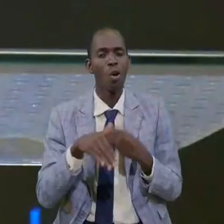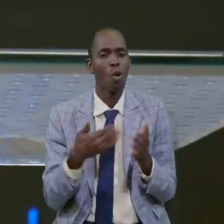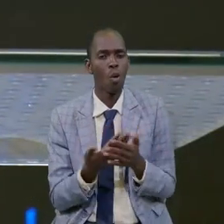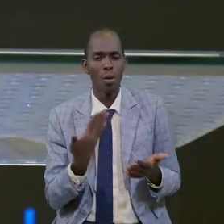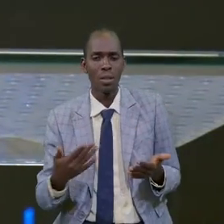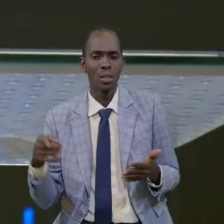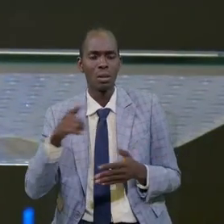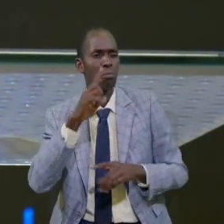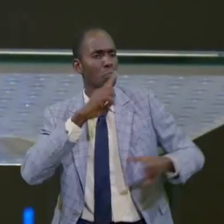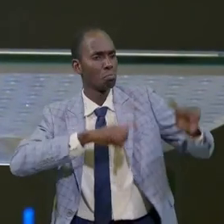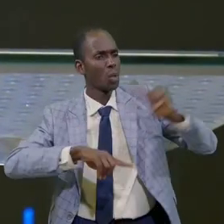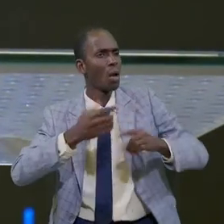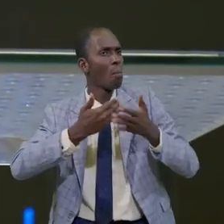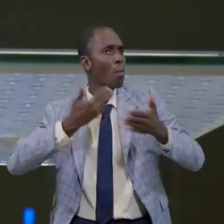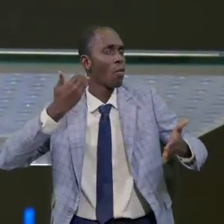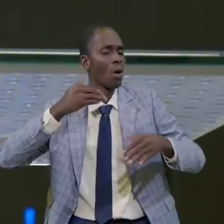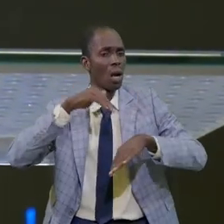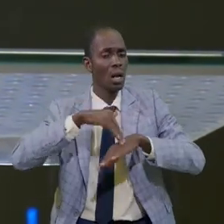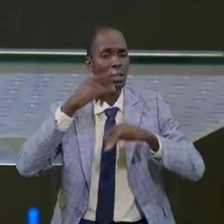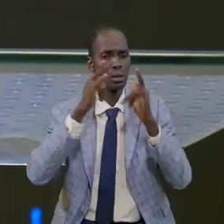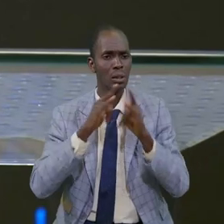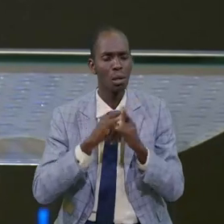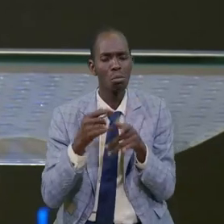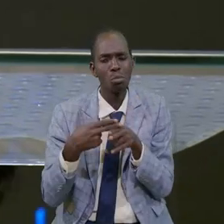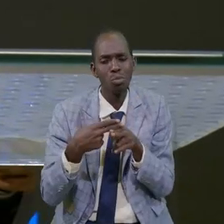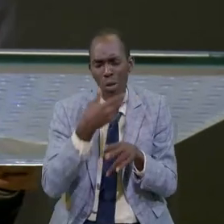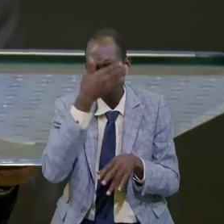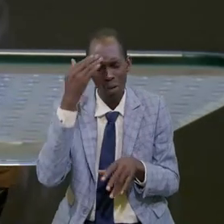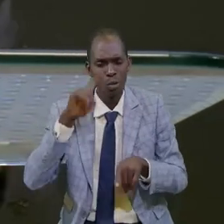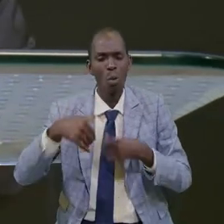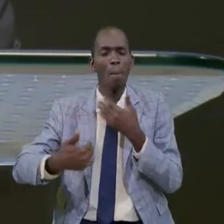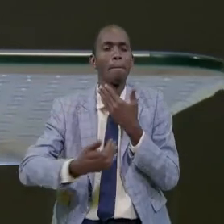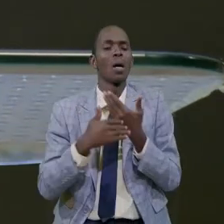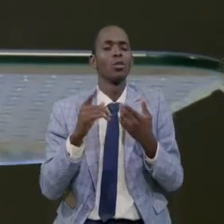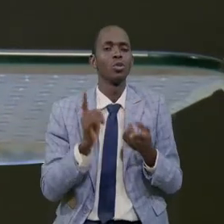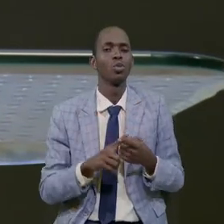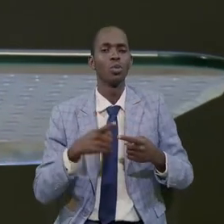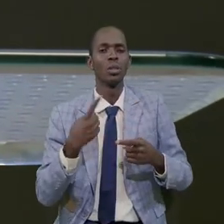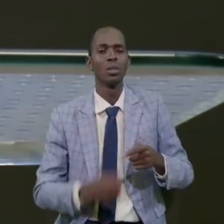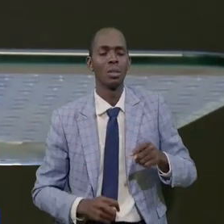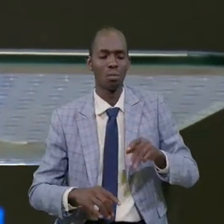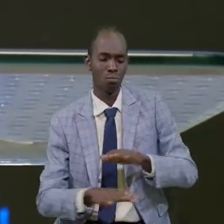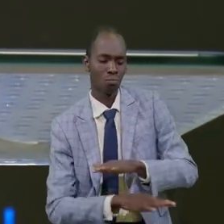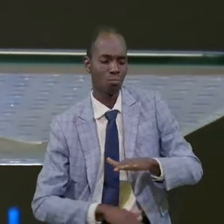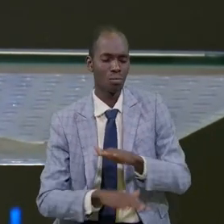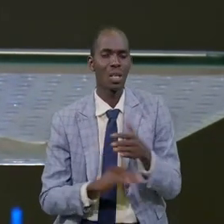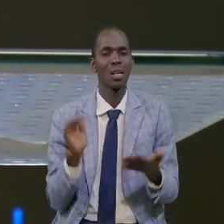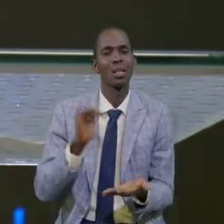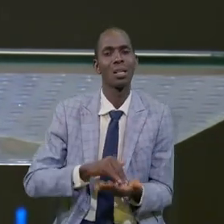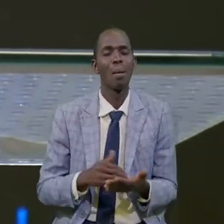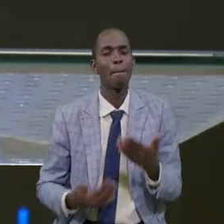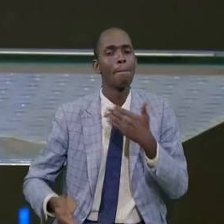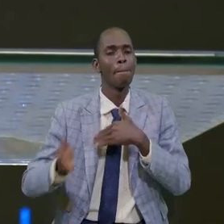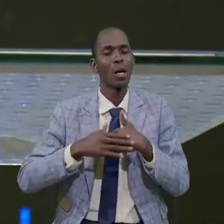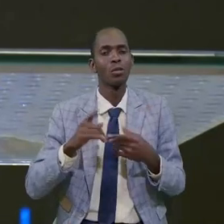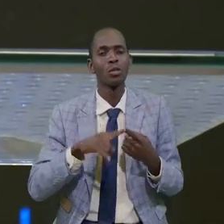ont déclarées devant le Seigneur. Alors ils oublient très tôt. Et il retourne au point mort. Il retourne à